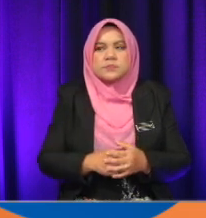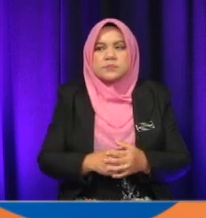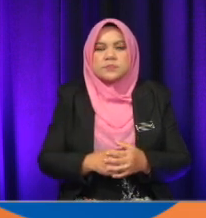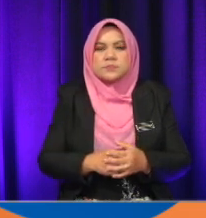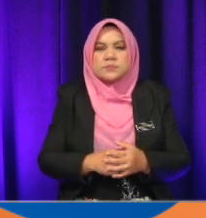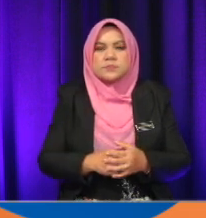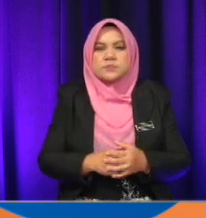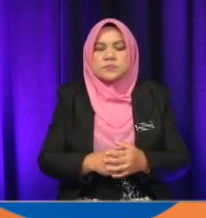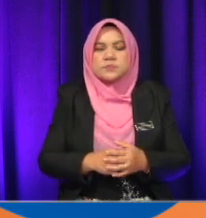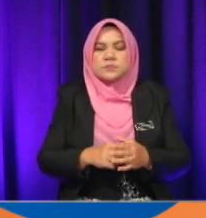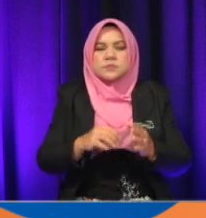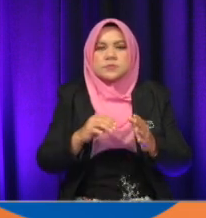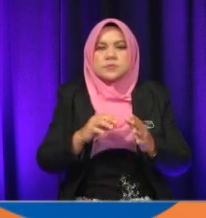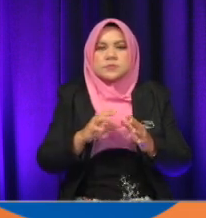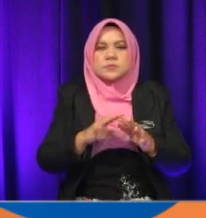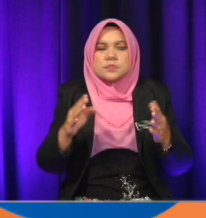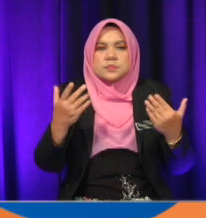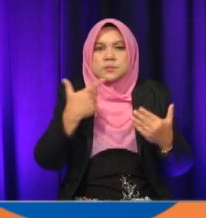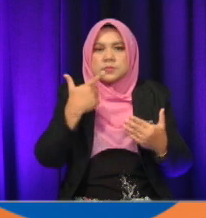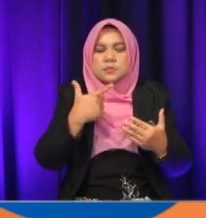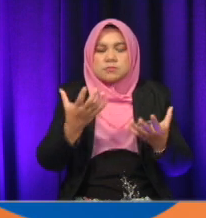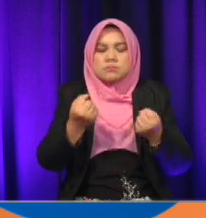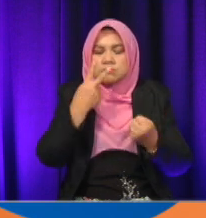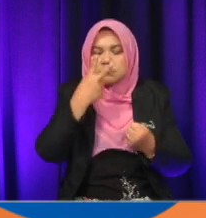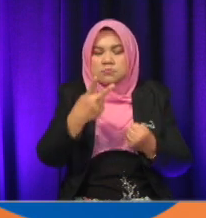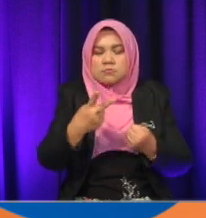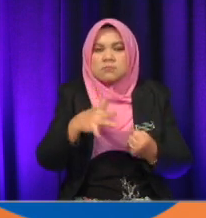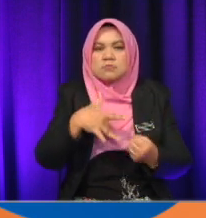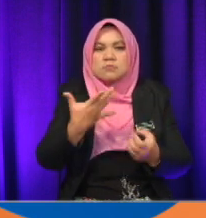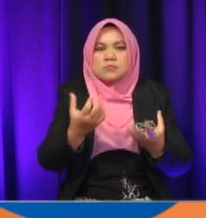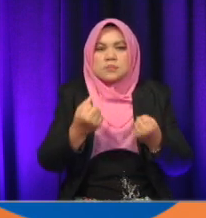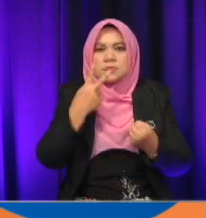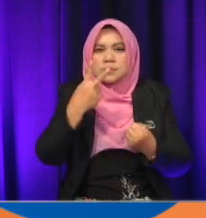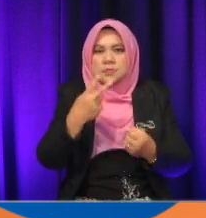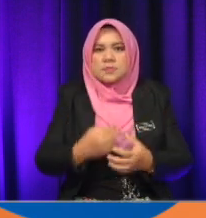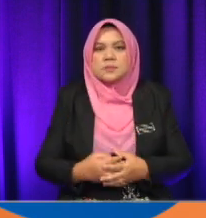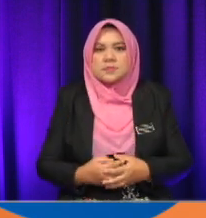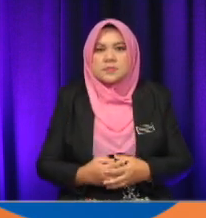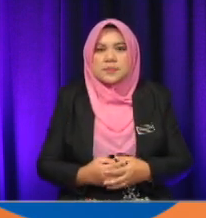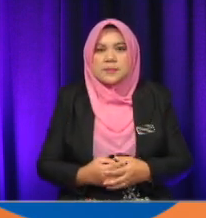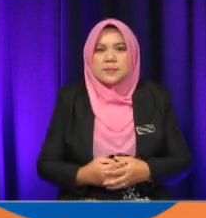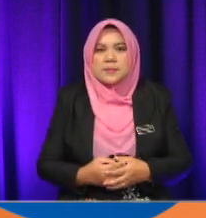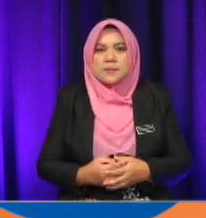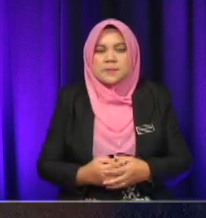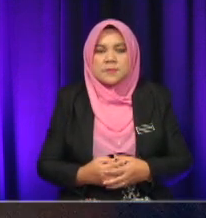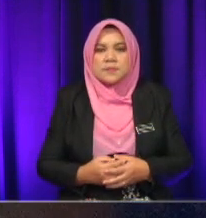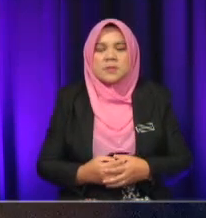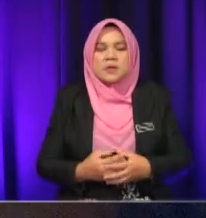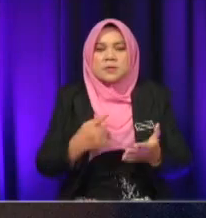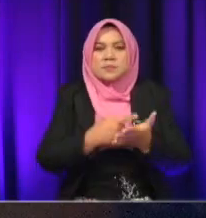iklan-iklan yang bergerak-bergerak ni kadang-kadang tak nak tengok pun jadi nak tengok. Ya, betul. Apa yang bergerak tu? Apa yang bergerak? Patah balik lah. Apa yang